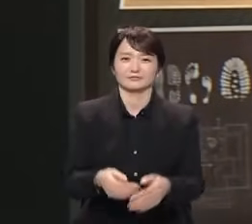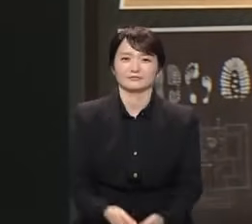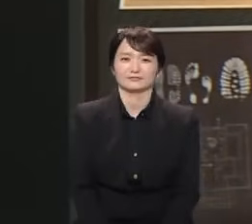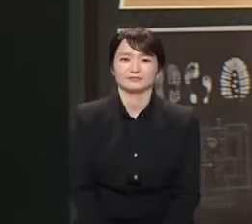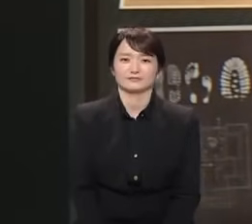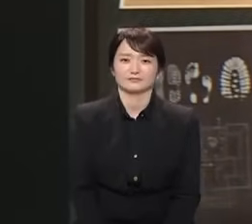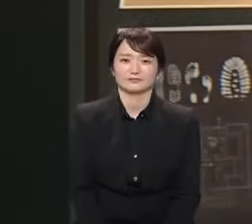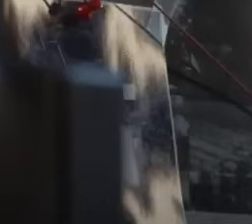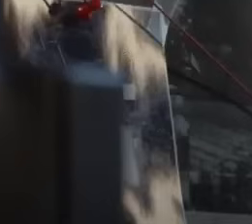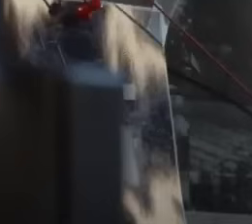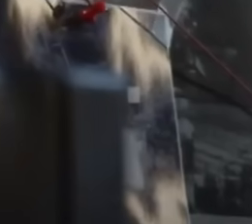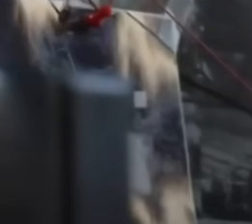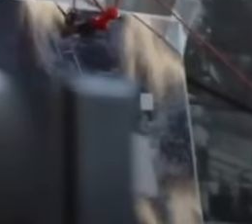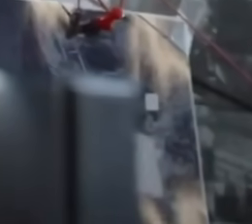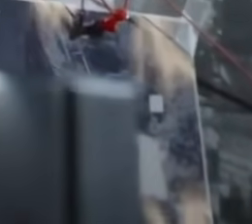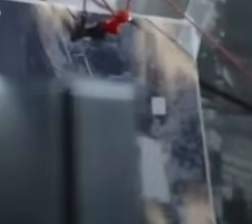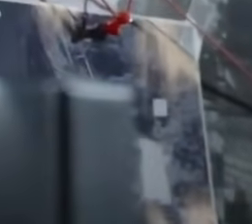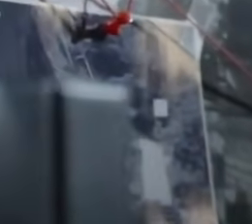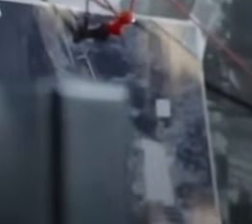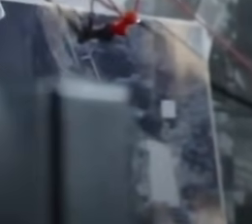출발합니다.